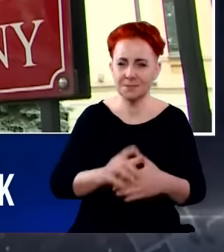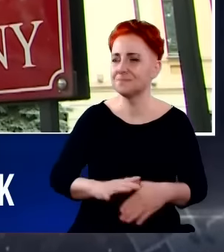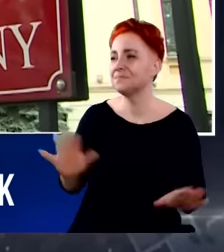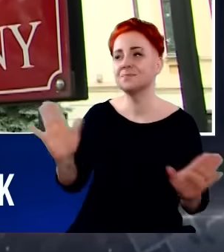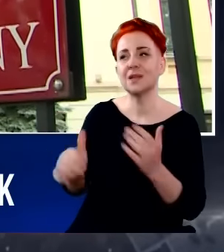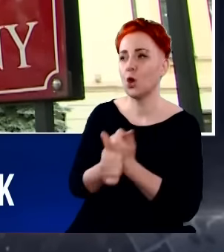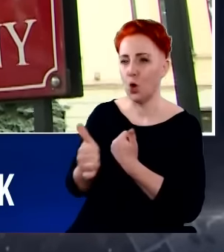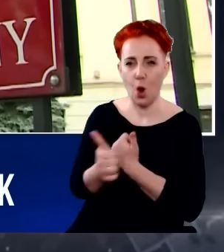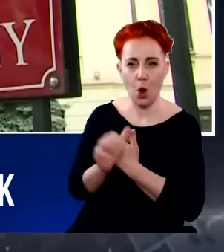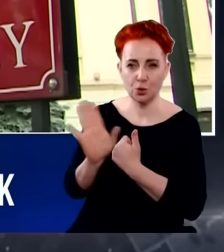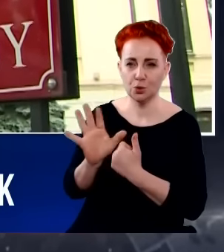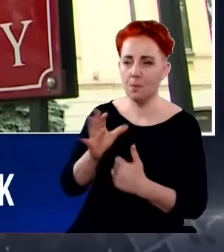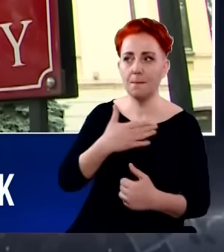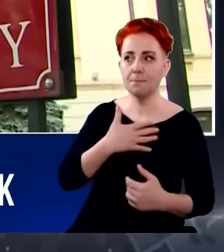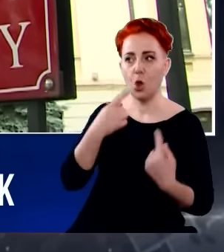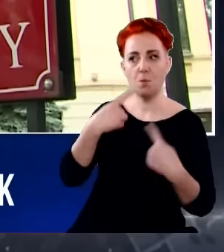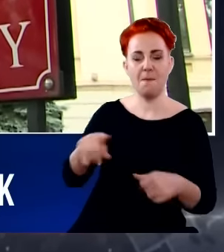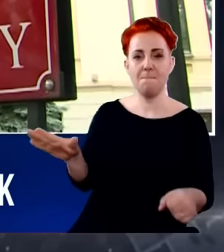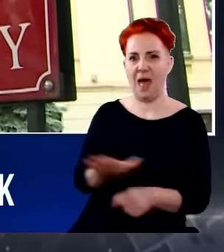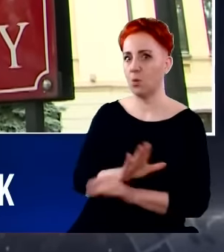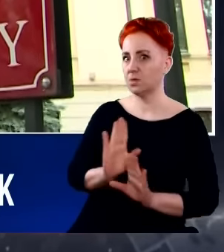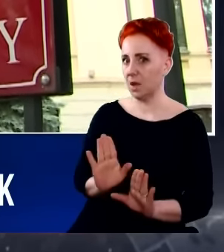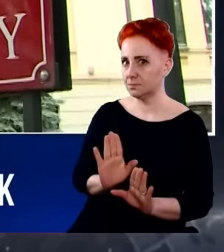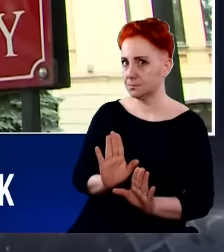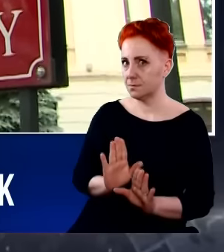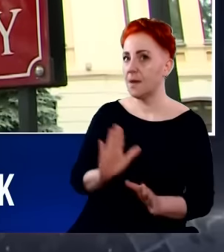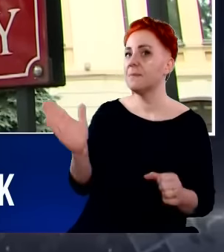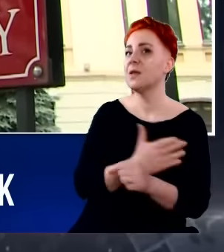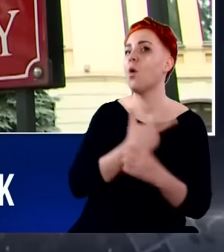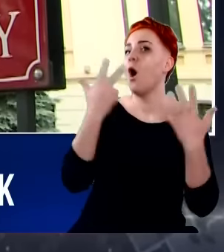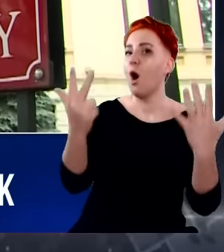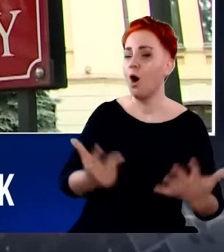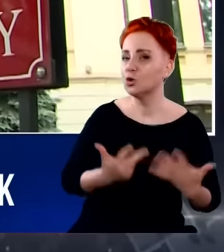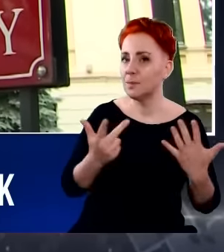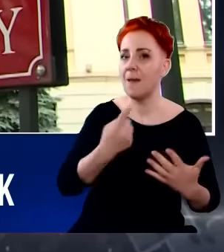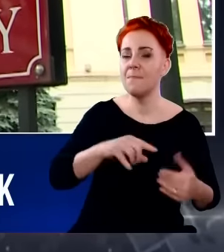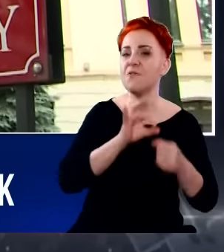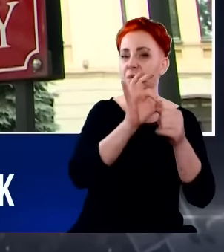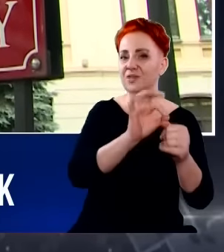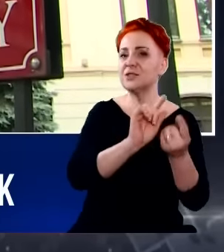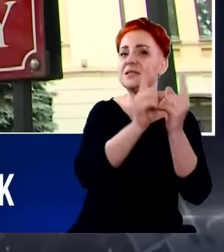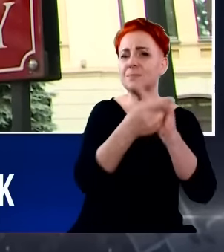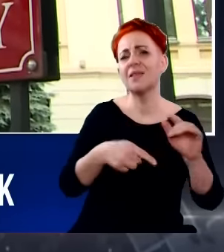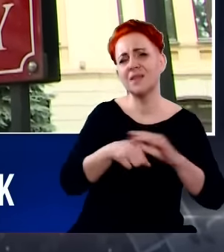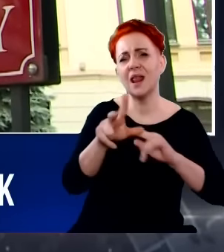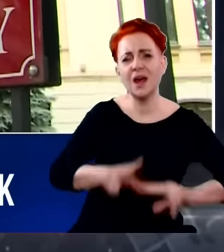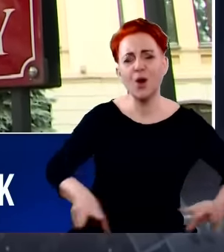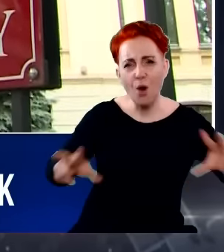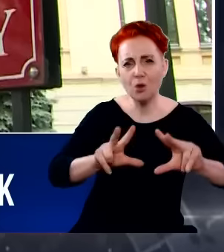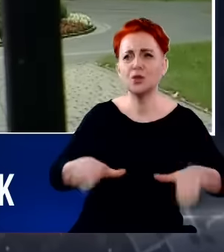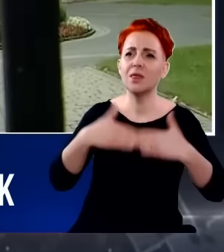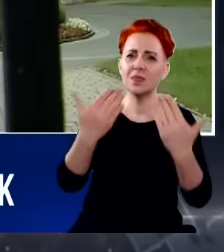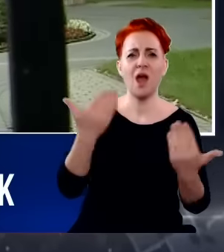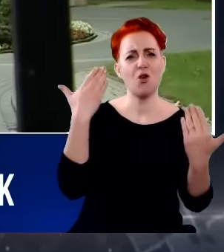i mówię to z pełną odpowiedzialnością. Minęło 8 lat od czasu, kiedy wprowadziliśmy zmiany, takie dla rodzin, które pozwoliły im godnie